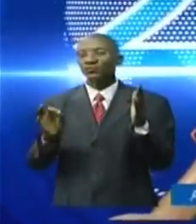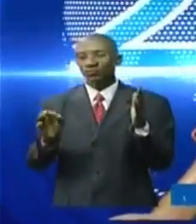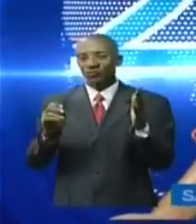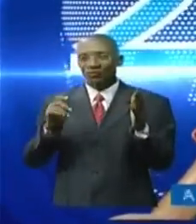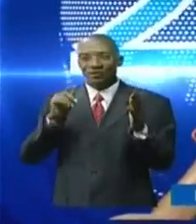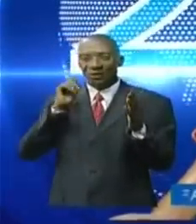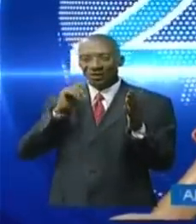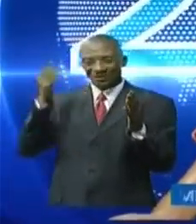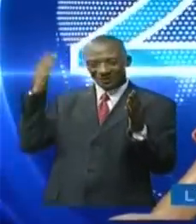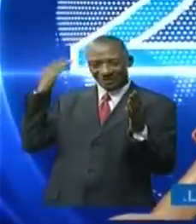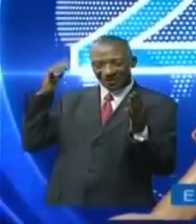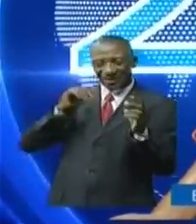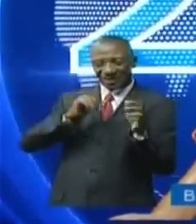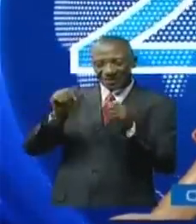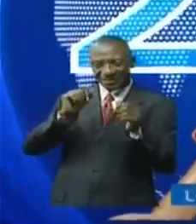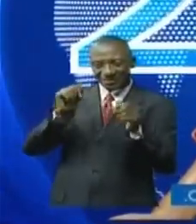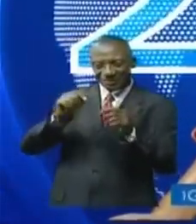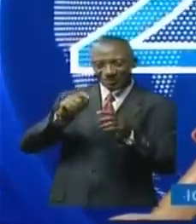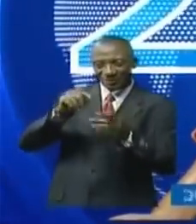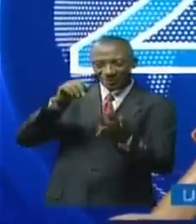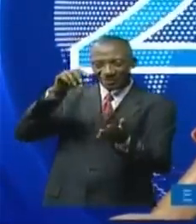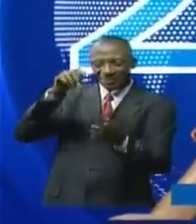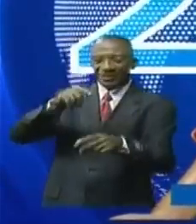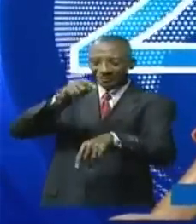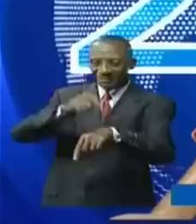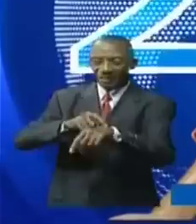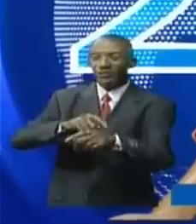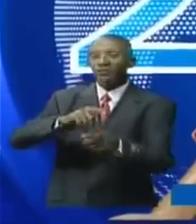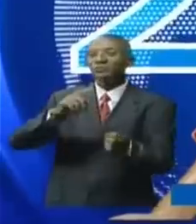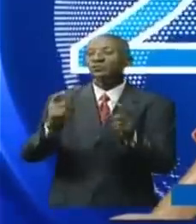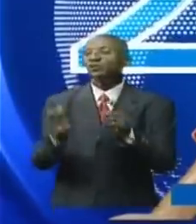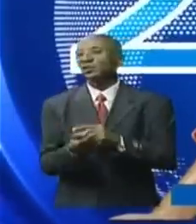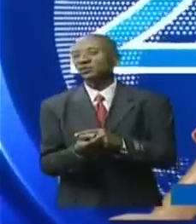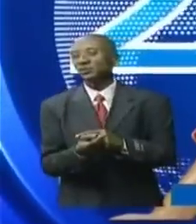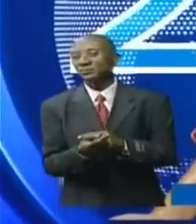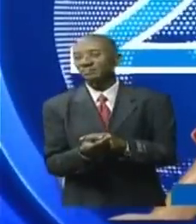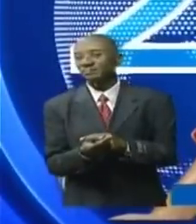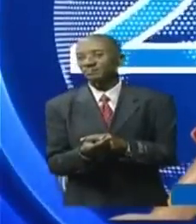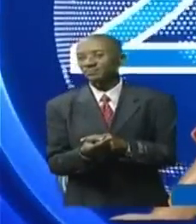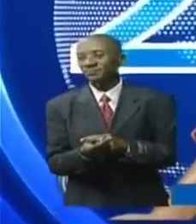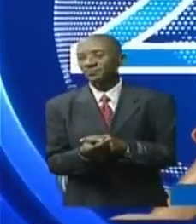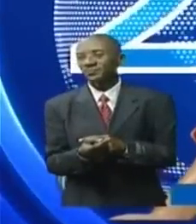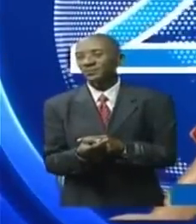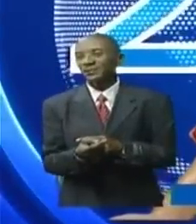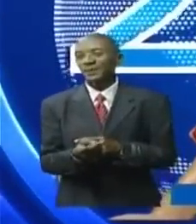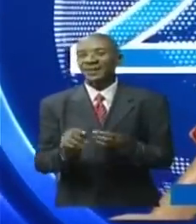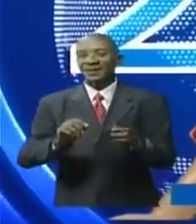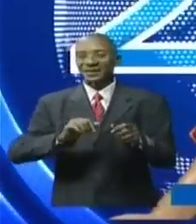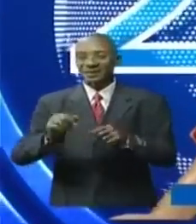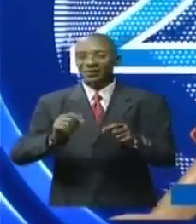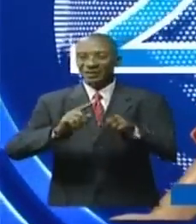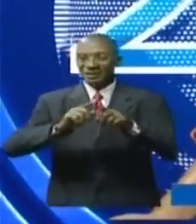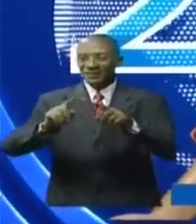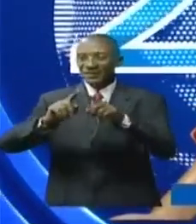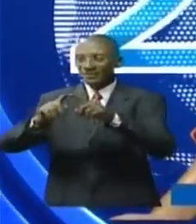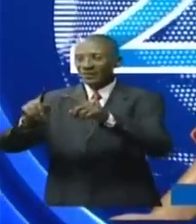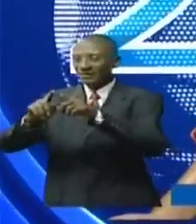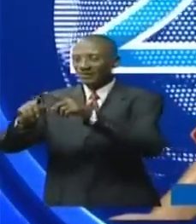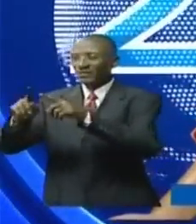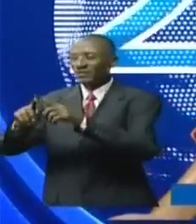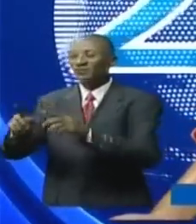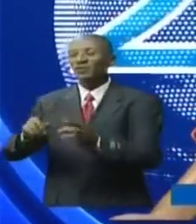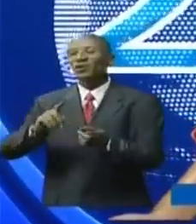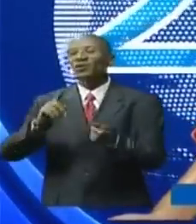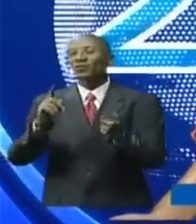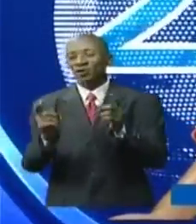du primaire et du secondaire dont la date de clôture de l'année scolaire reste maintenue au mardi